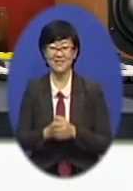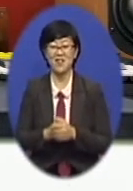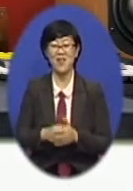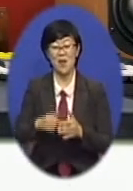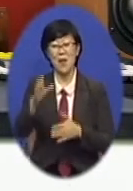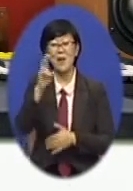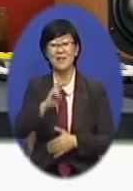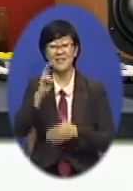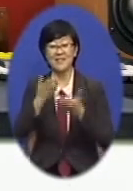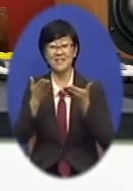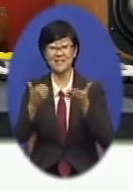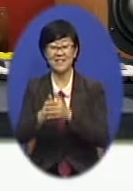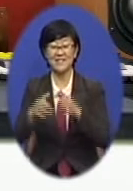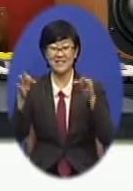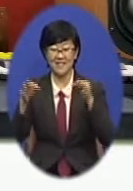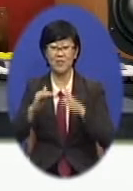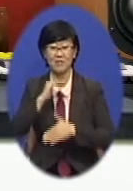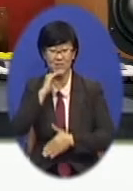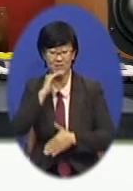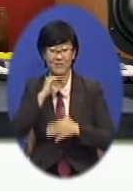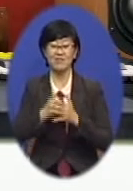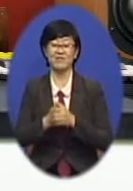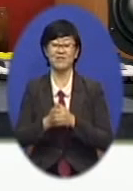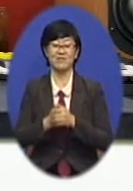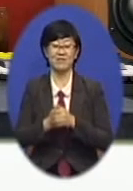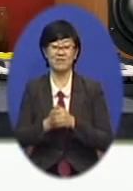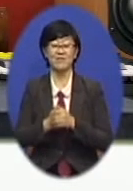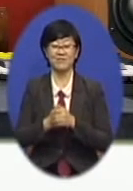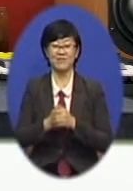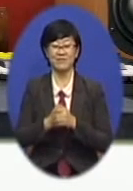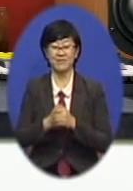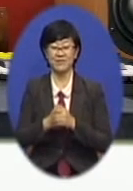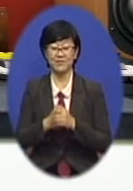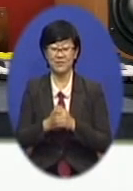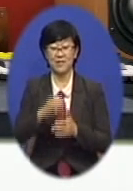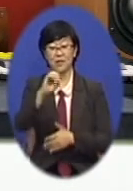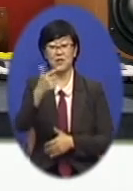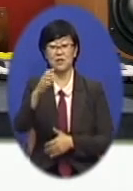음악 드릴게요. 네, 잠시만 네, 기다려주시고. 수고하세요. 예, 잠시만 기다려주세요. 네. 자,